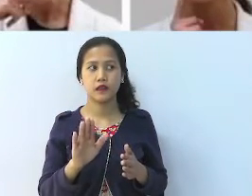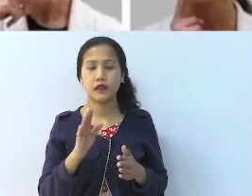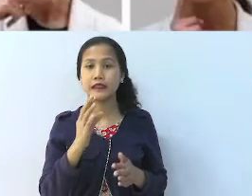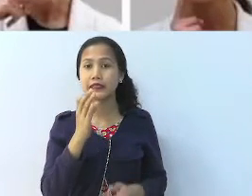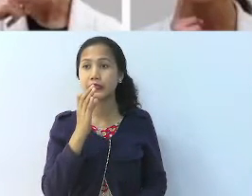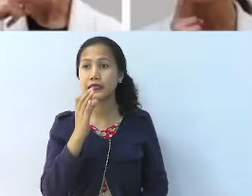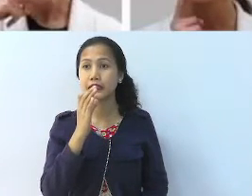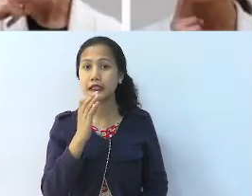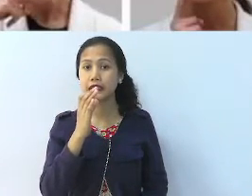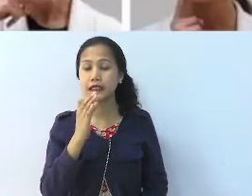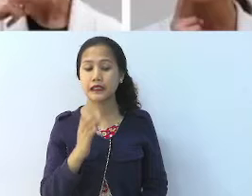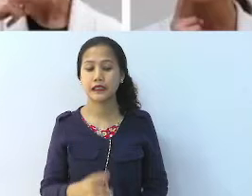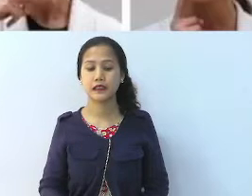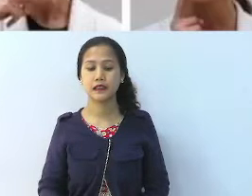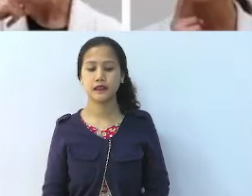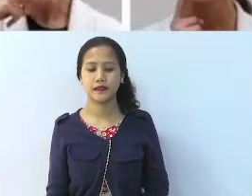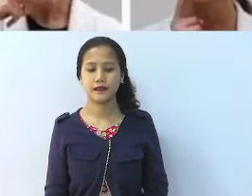na taas ng ngipin.